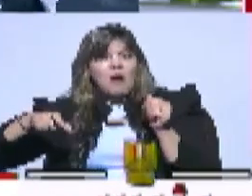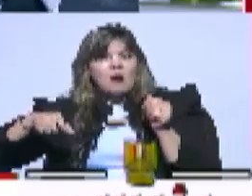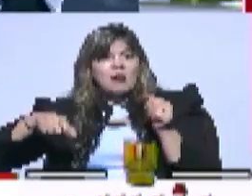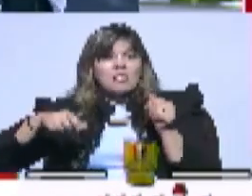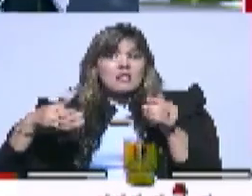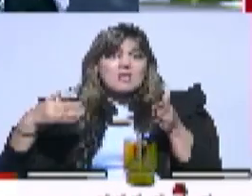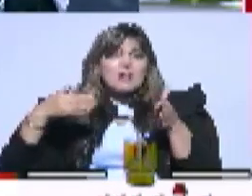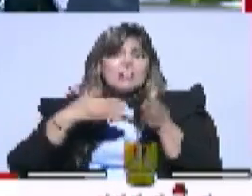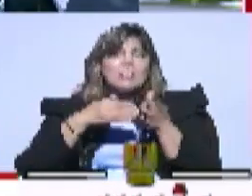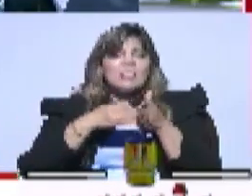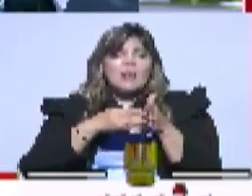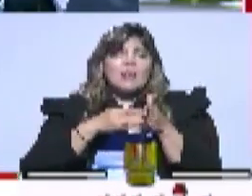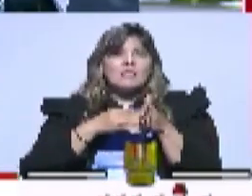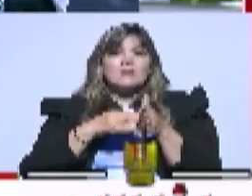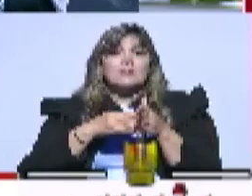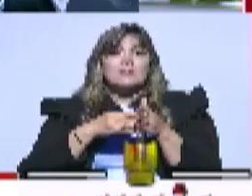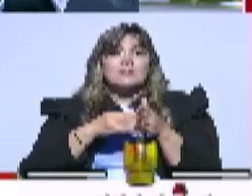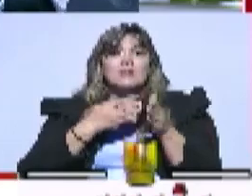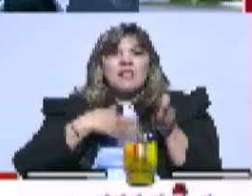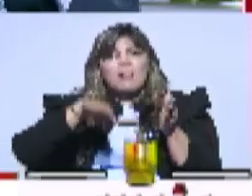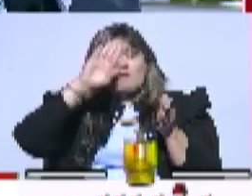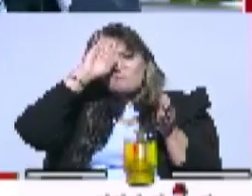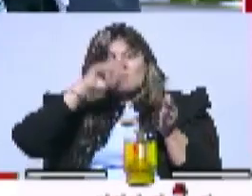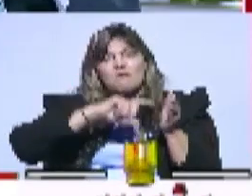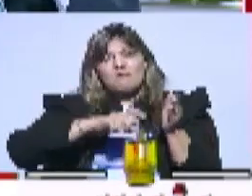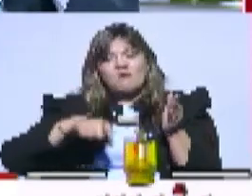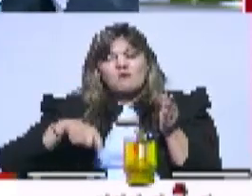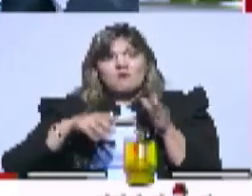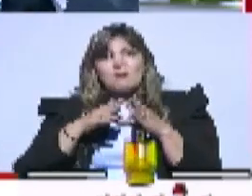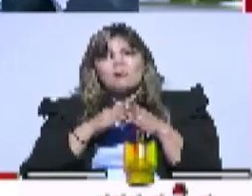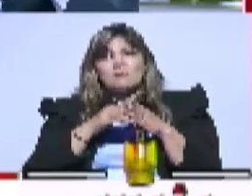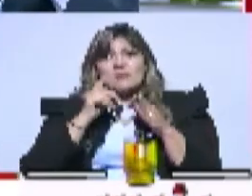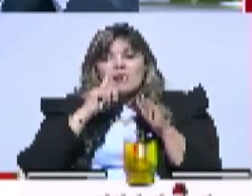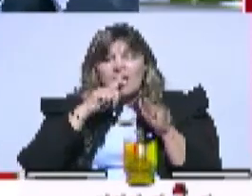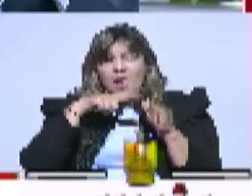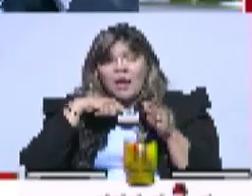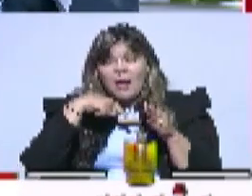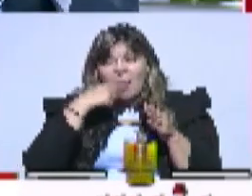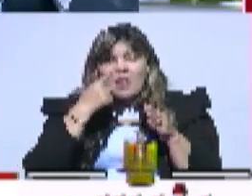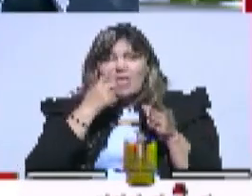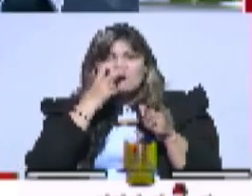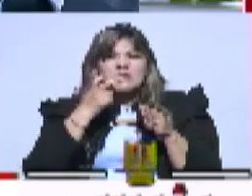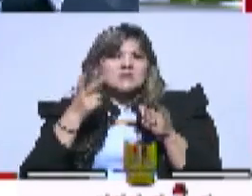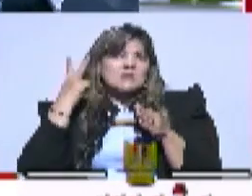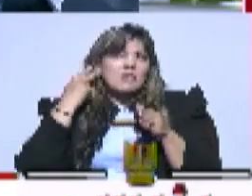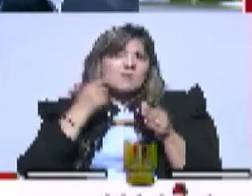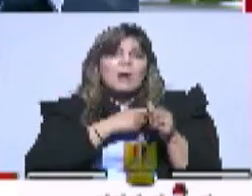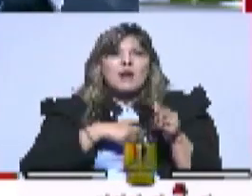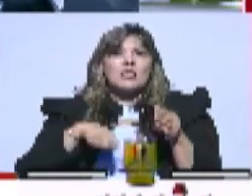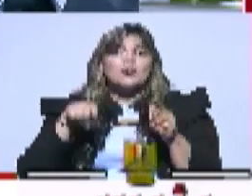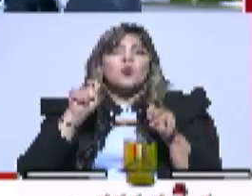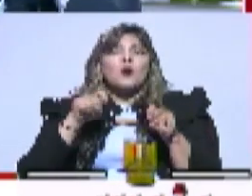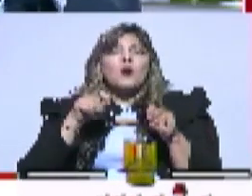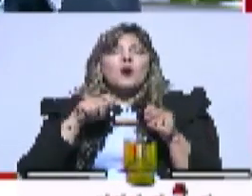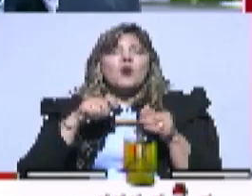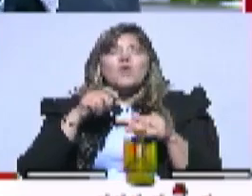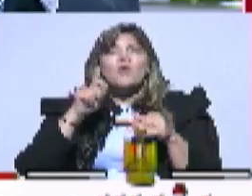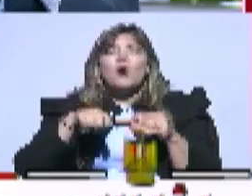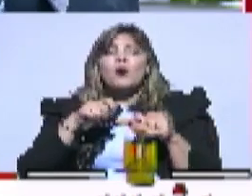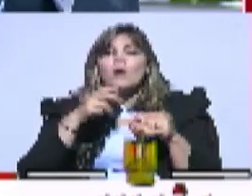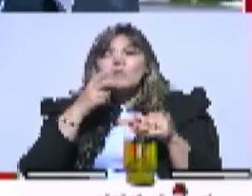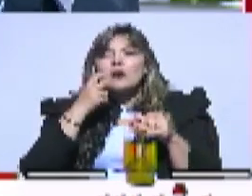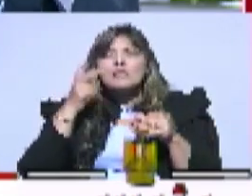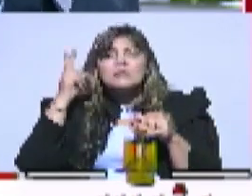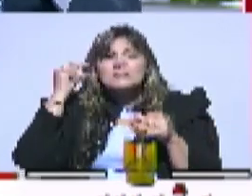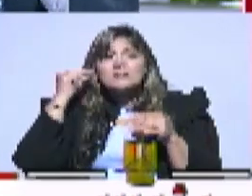النيل إلى الفرات. خطة إسرائيل قالها من أيام حكماء بروتوكولات حكماء صهيون،